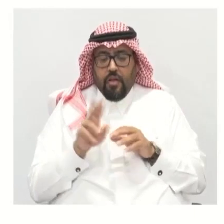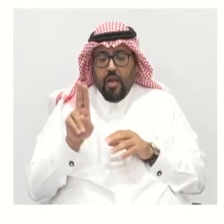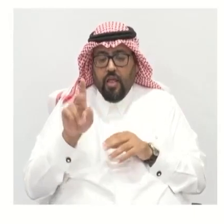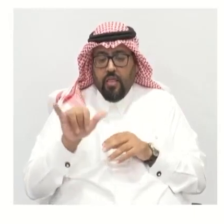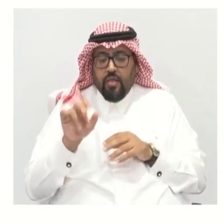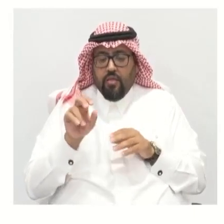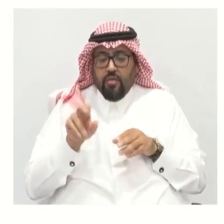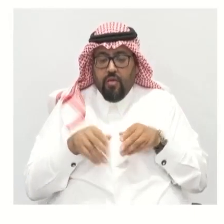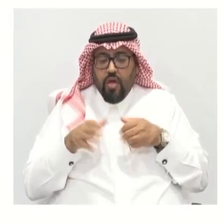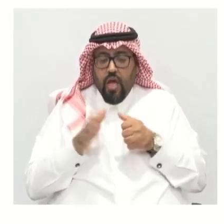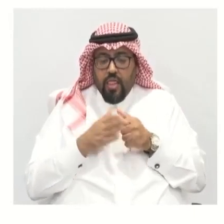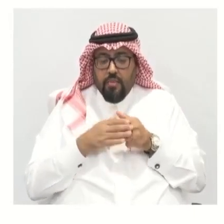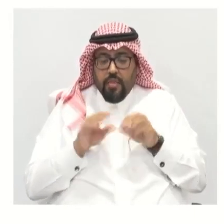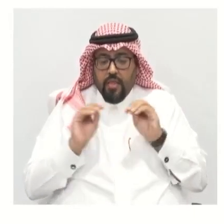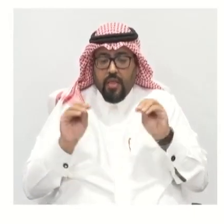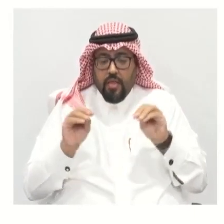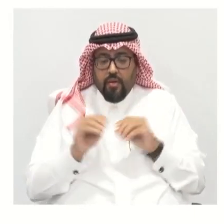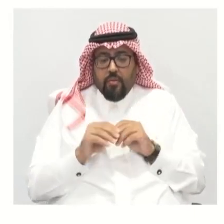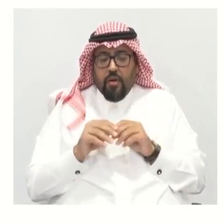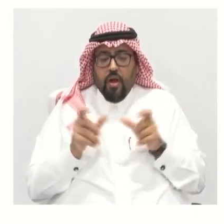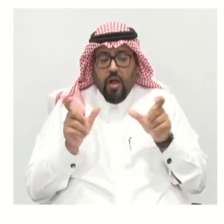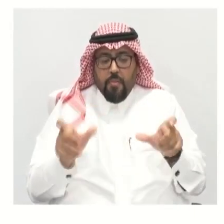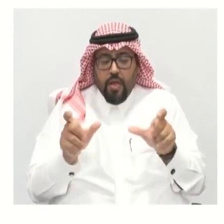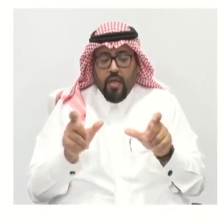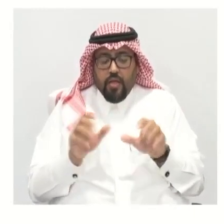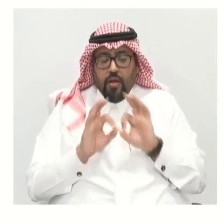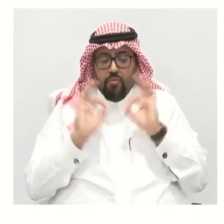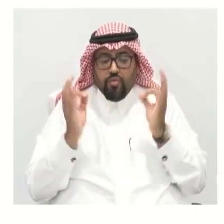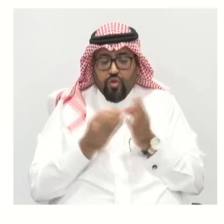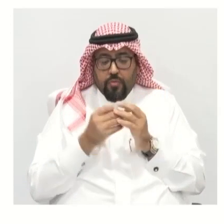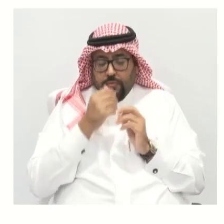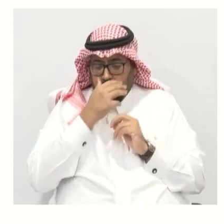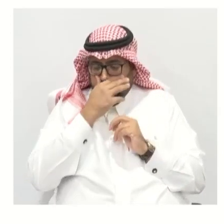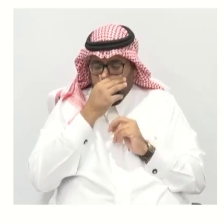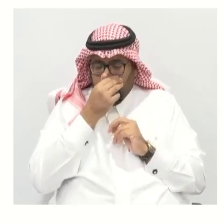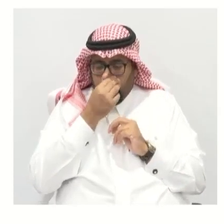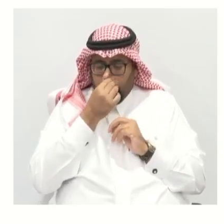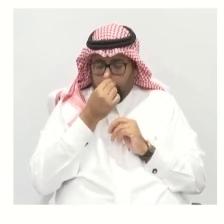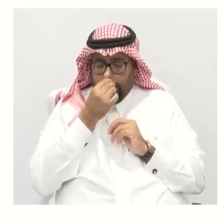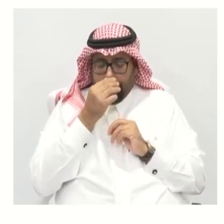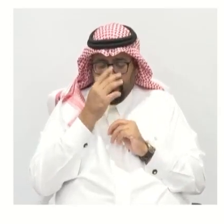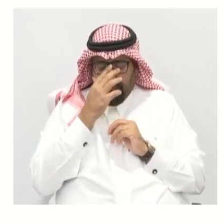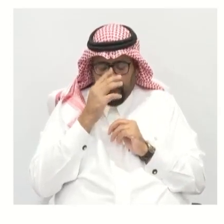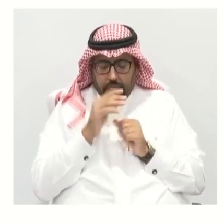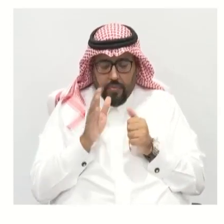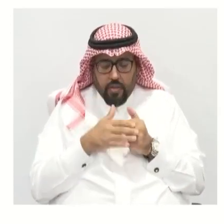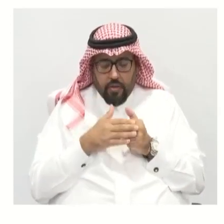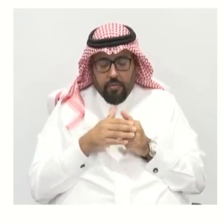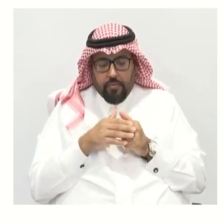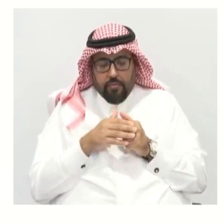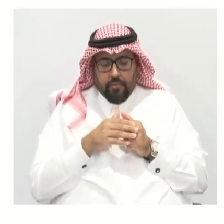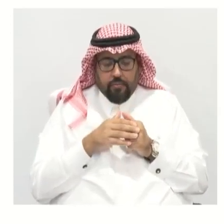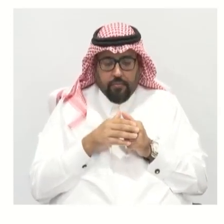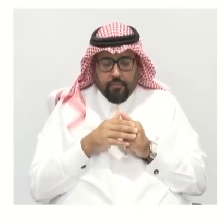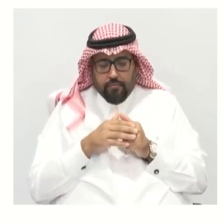التي تقدم فيها مؤسسات الدوله خدمات الحمايه الاجتماعيه هناك حالات تقدم فيها ماذا مؤسسات